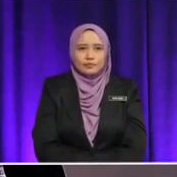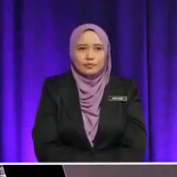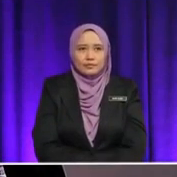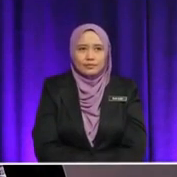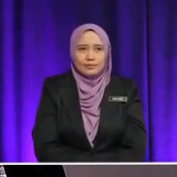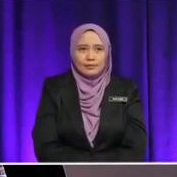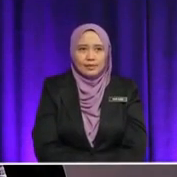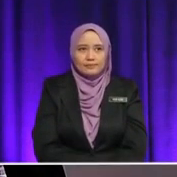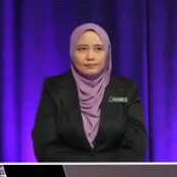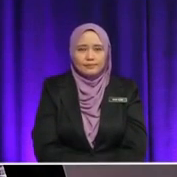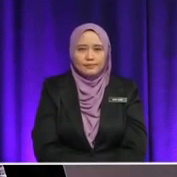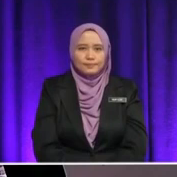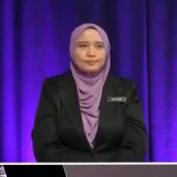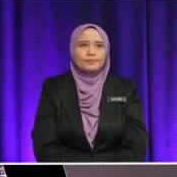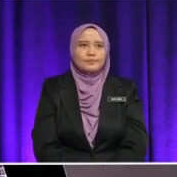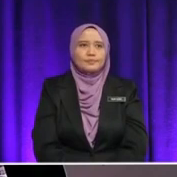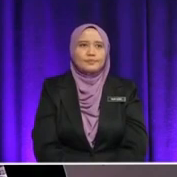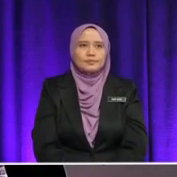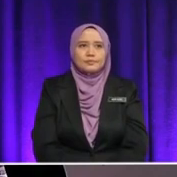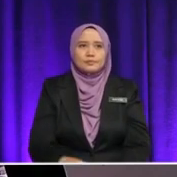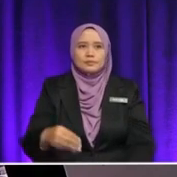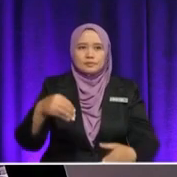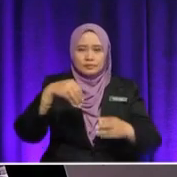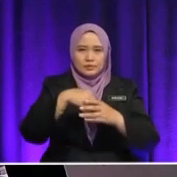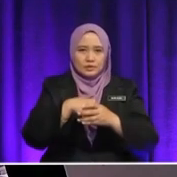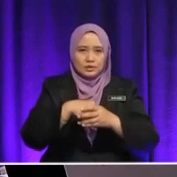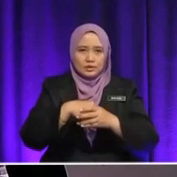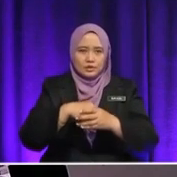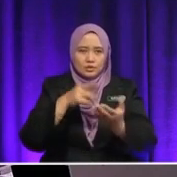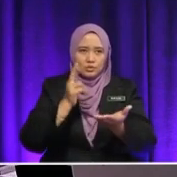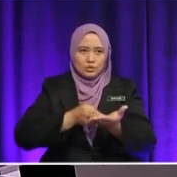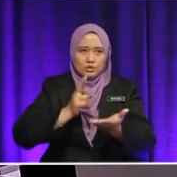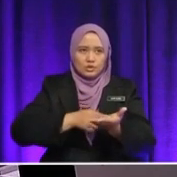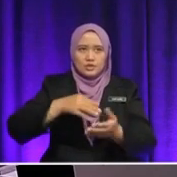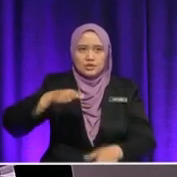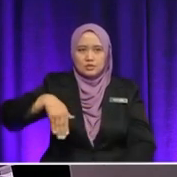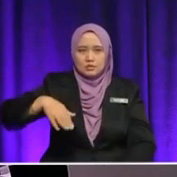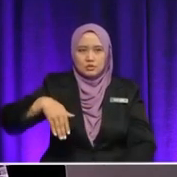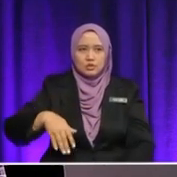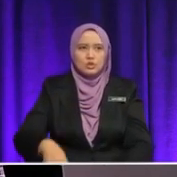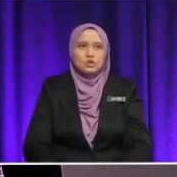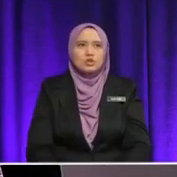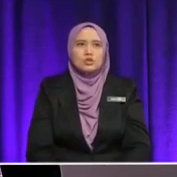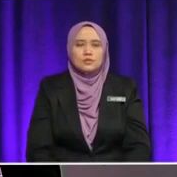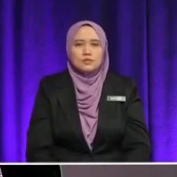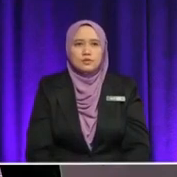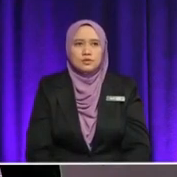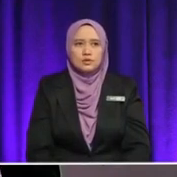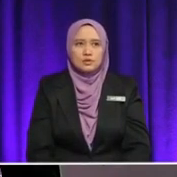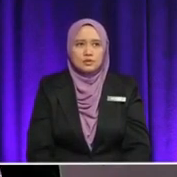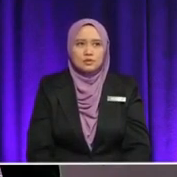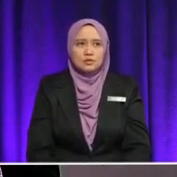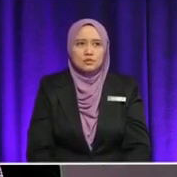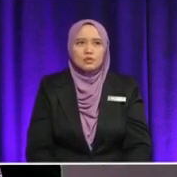oke langkah seterusnya dalam rundingan belum Nah Raya umum yang pertama nah saya sebutna